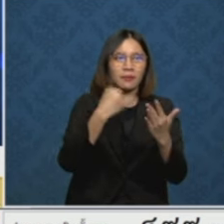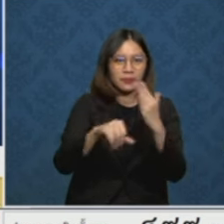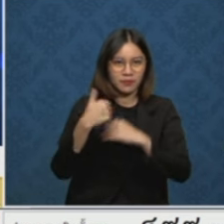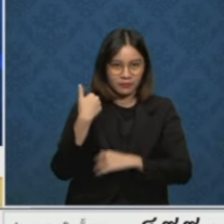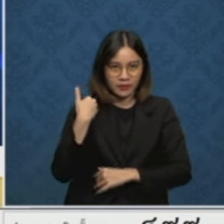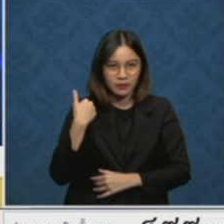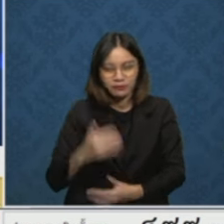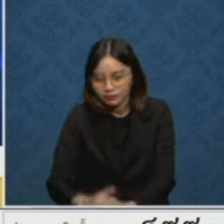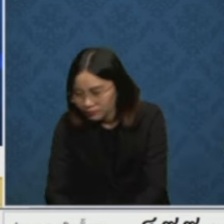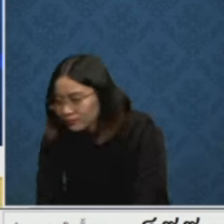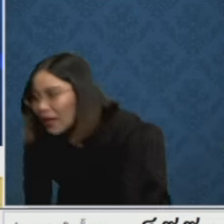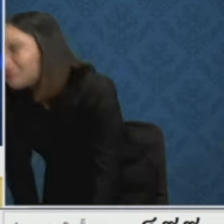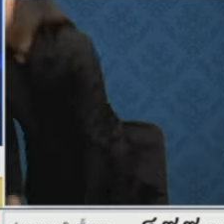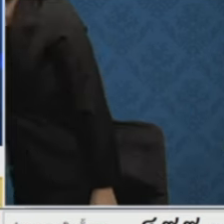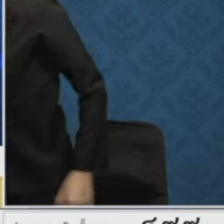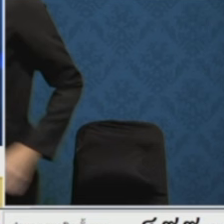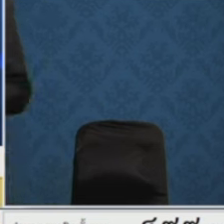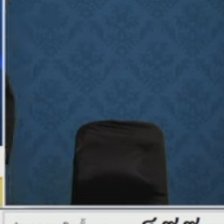คะ